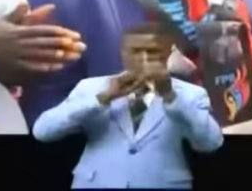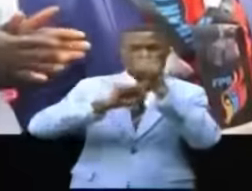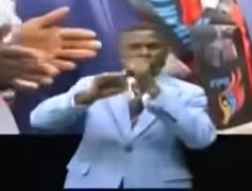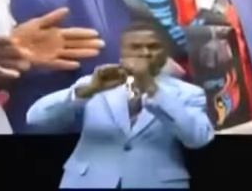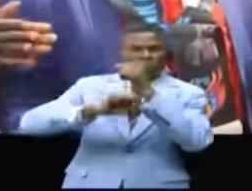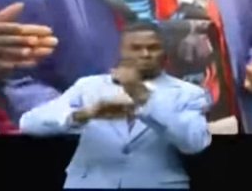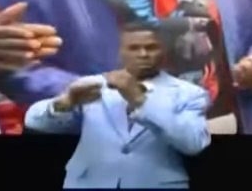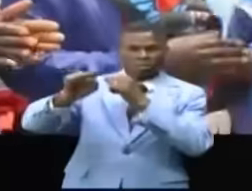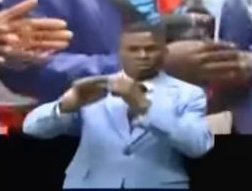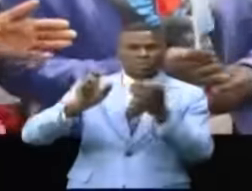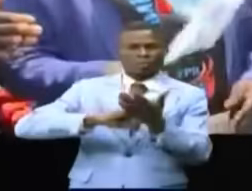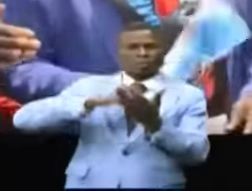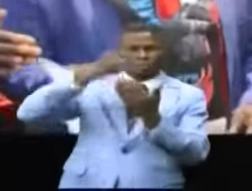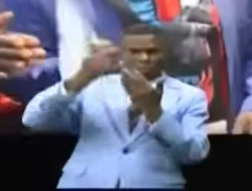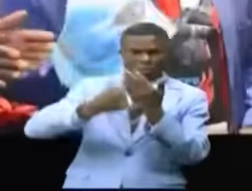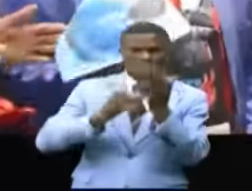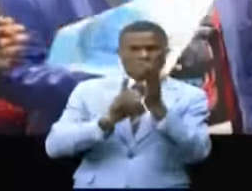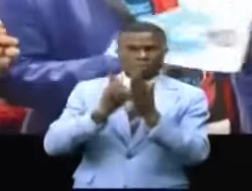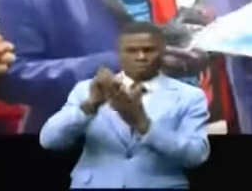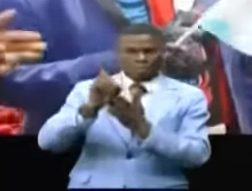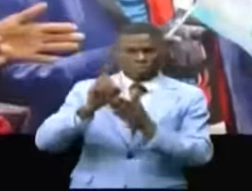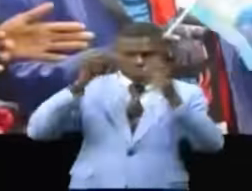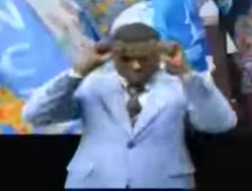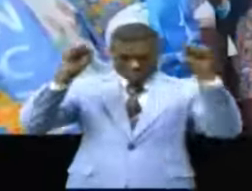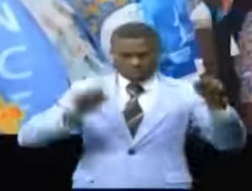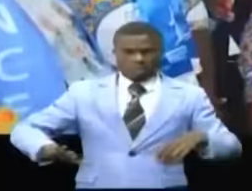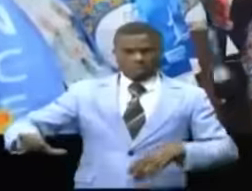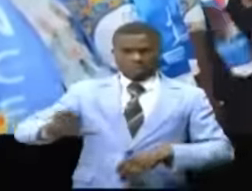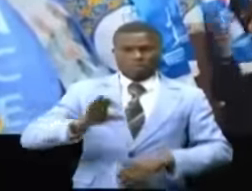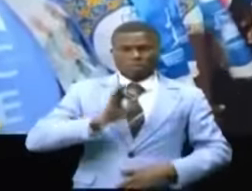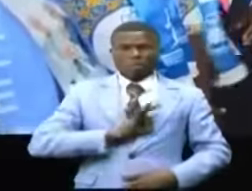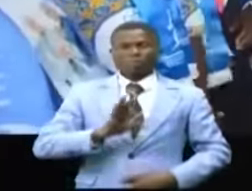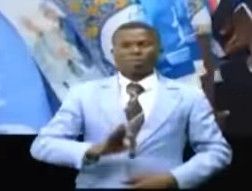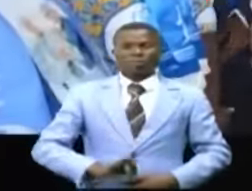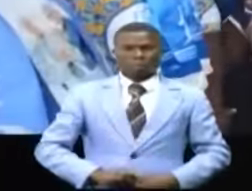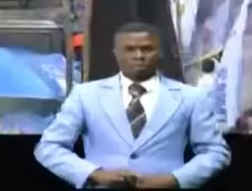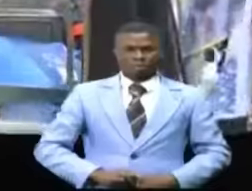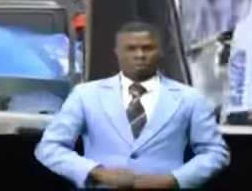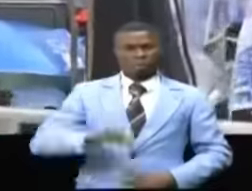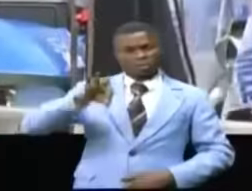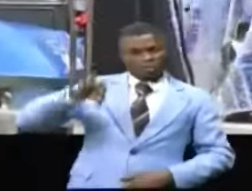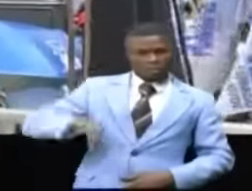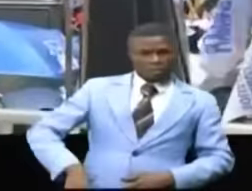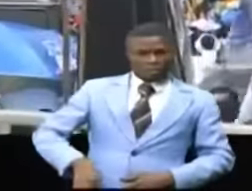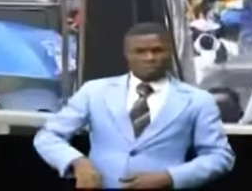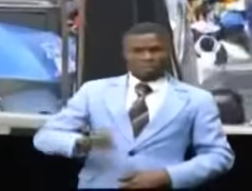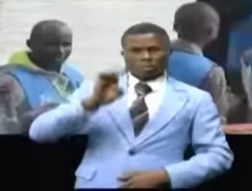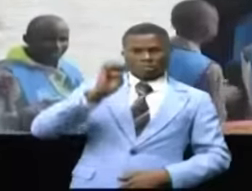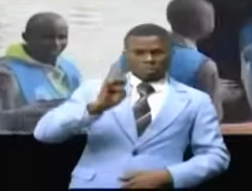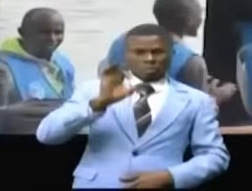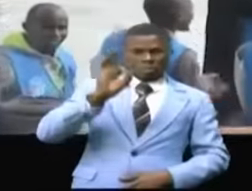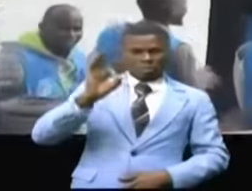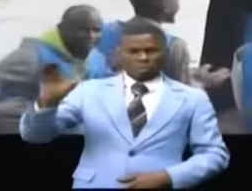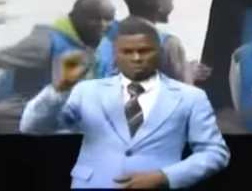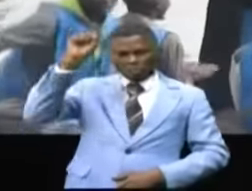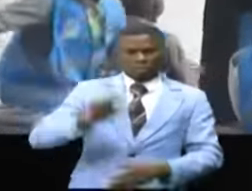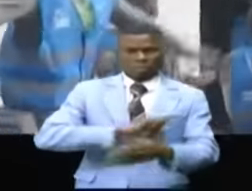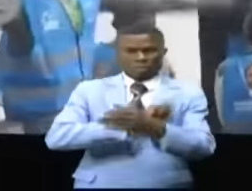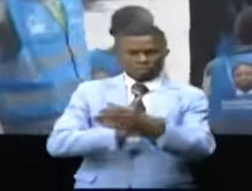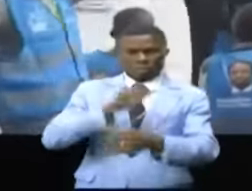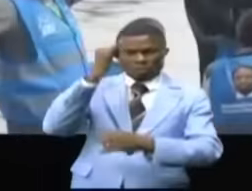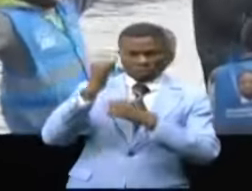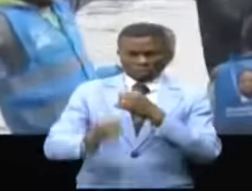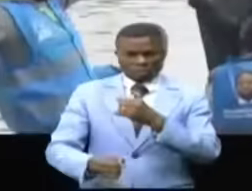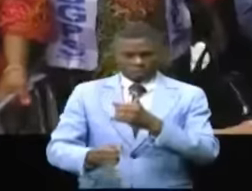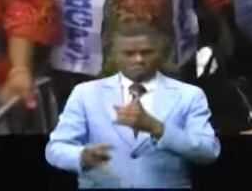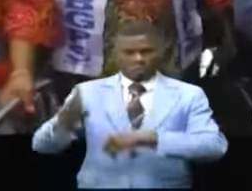vulgarisation des projets de développement du président Félix Antoine Tshisekedi en faveur de l'ECC Sud Kivu et la clôture